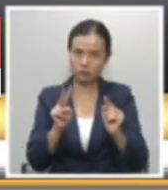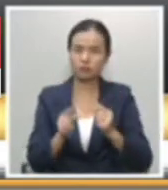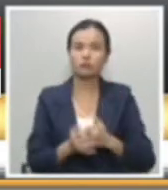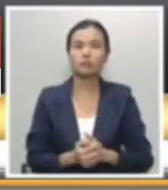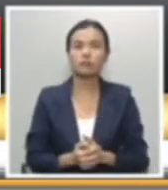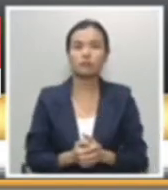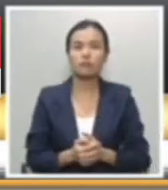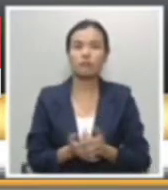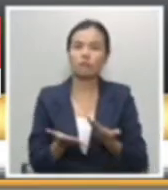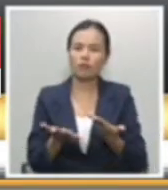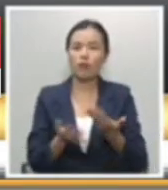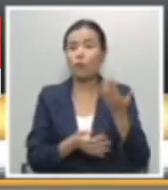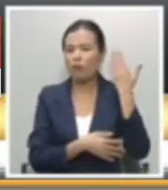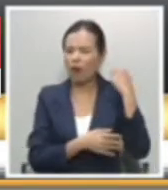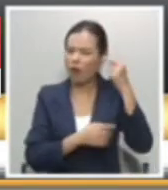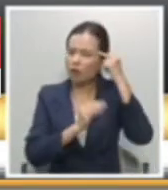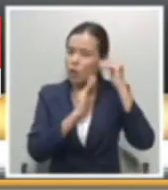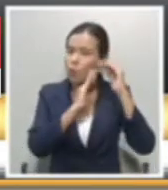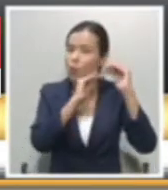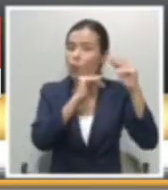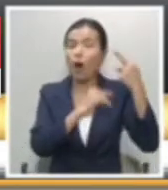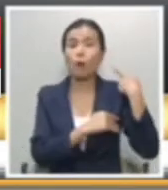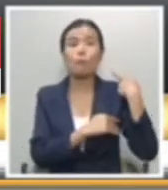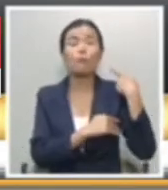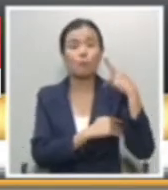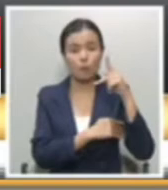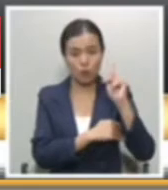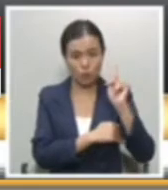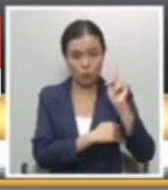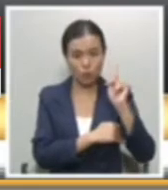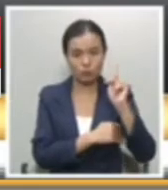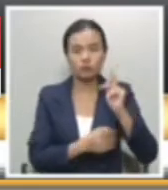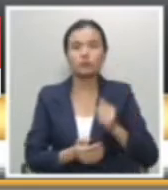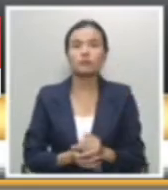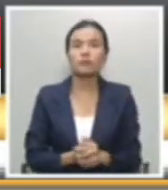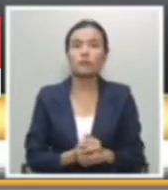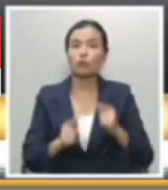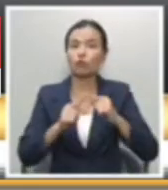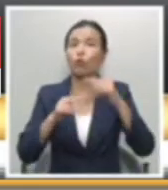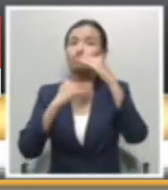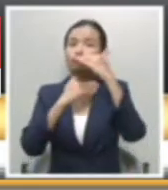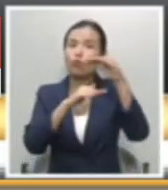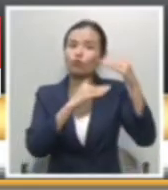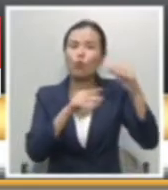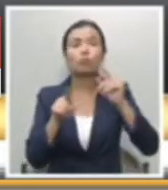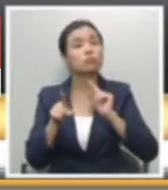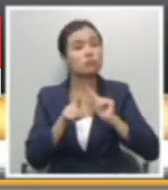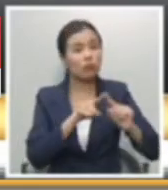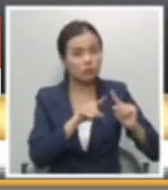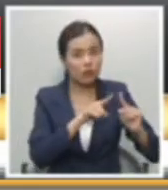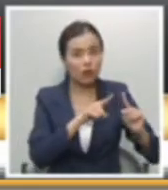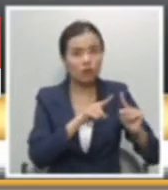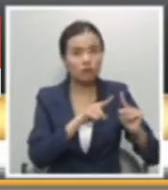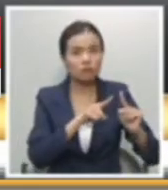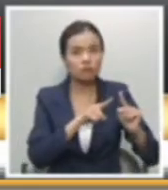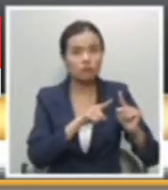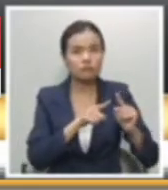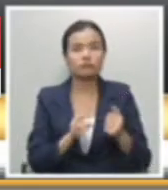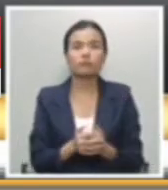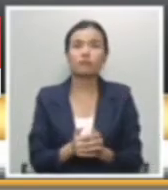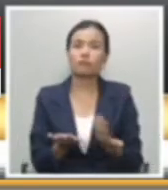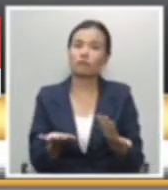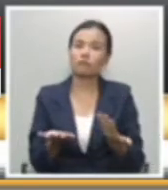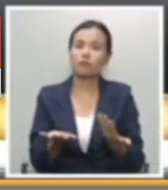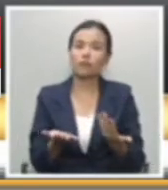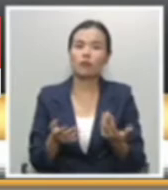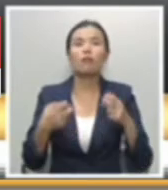2.5% ไอ้สิ่งที่เราเคยหวังว่ามันจะเป็นประโยชน์ในการส่งออกหรืออะไรต่างๆนั้นก็กลับม